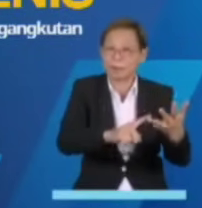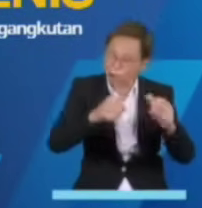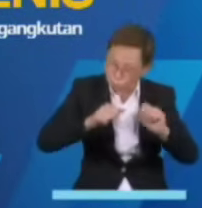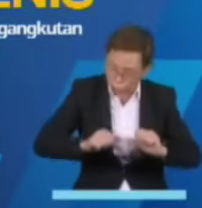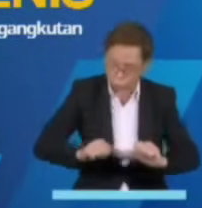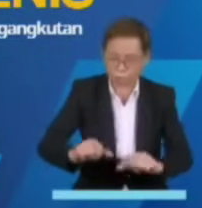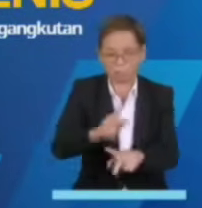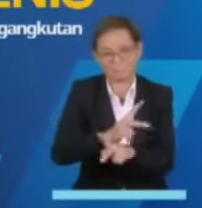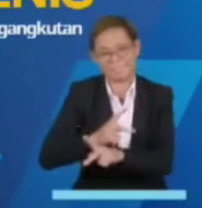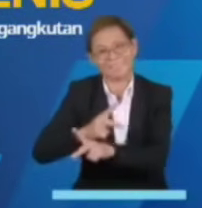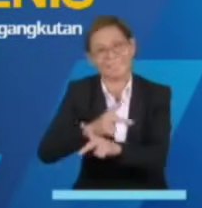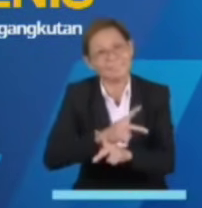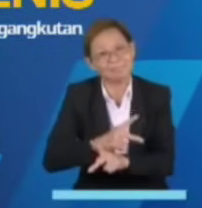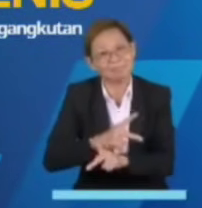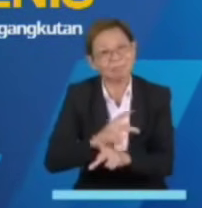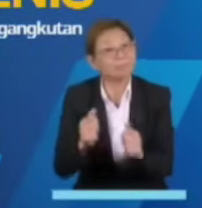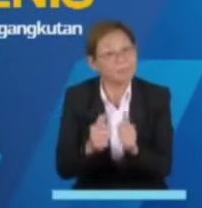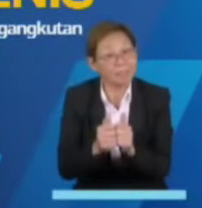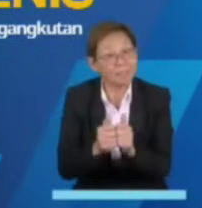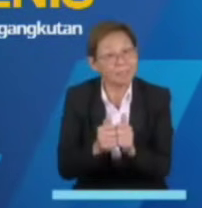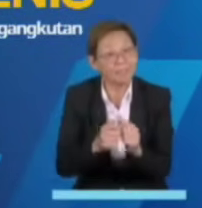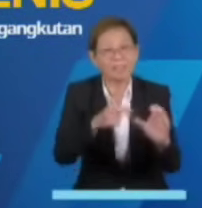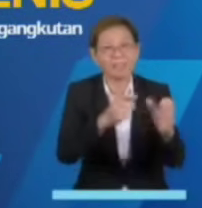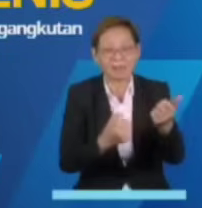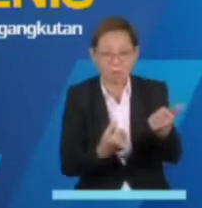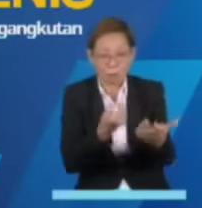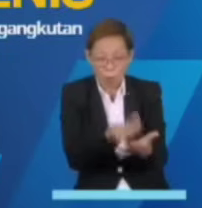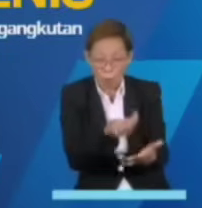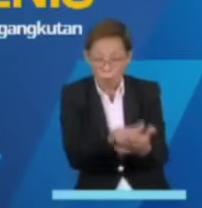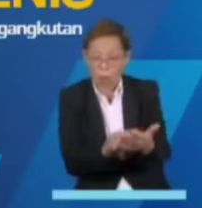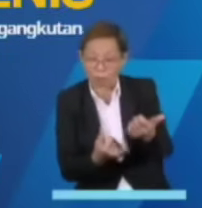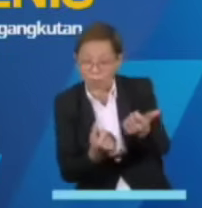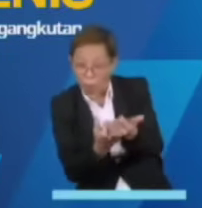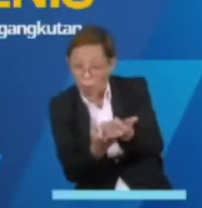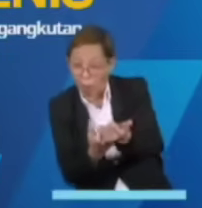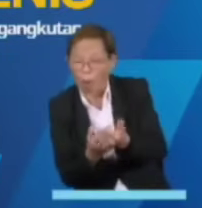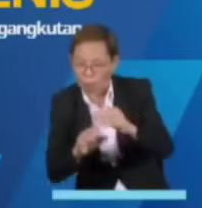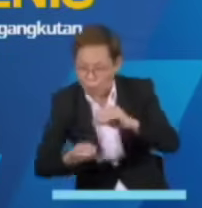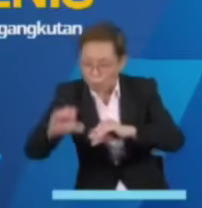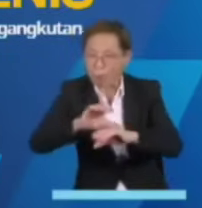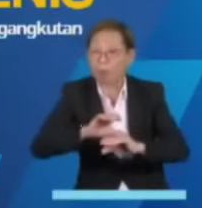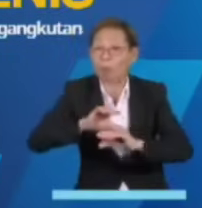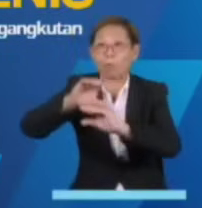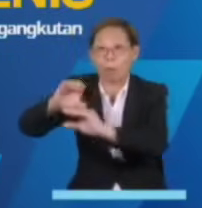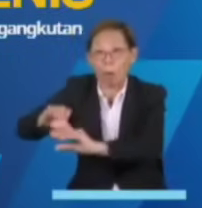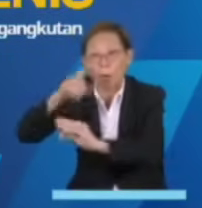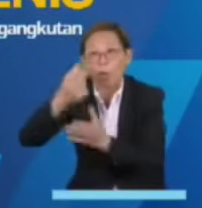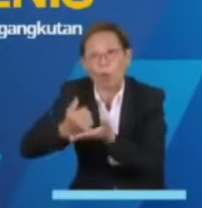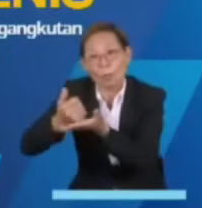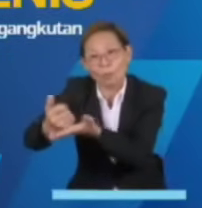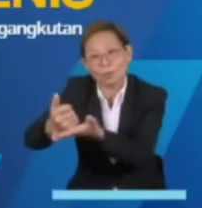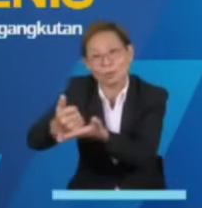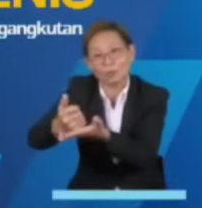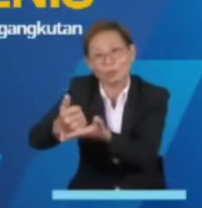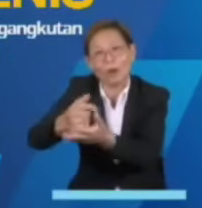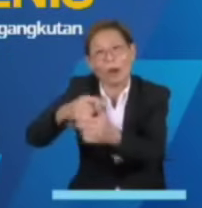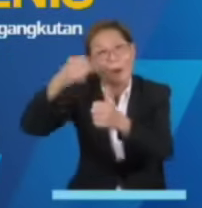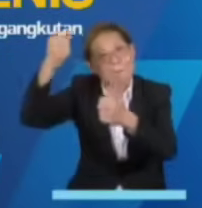akan terus dipelihara dengan subsidi atau bantuan untuk membantu